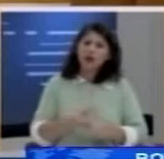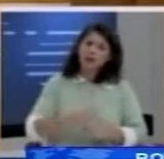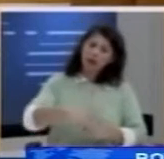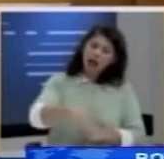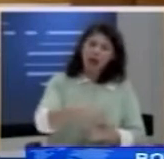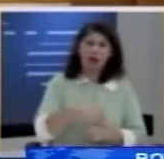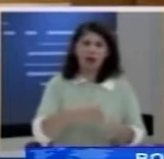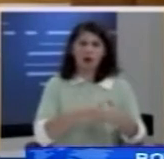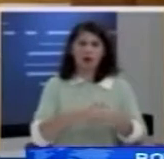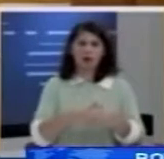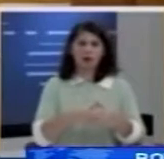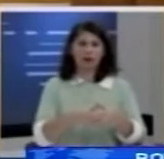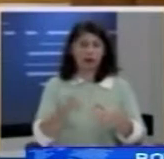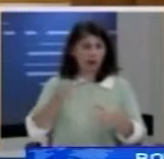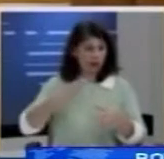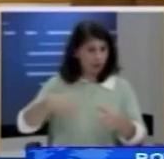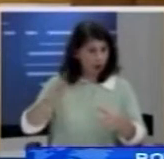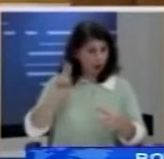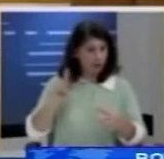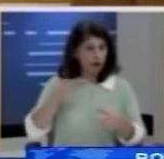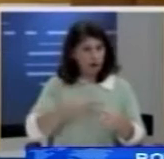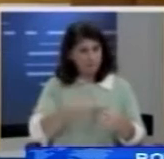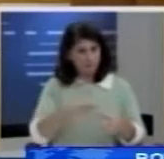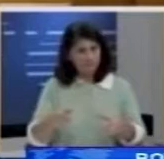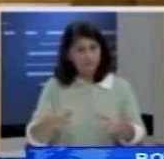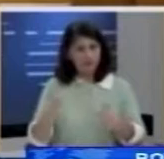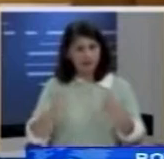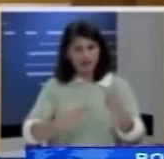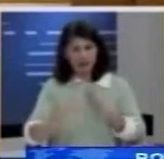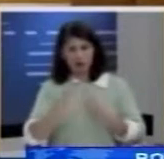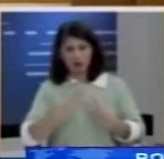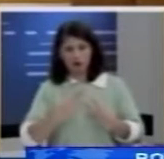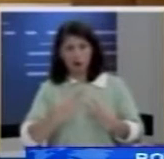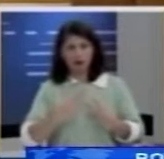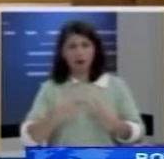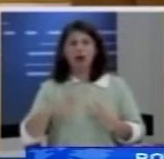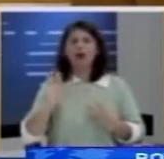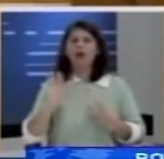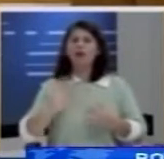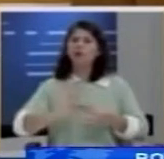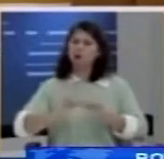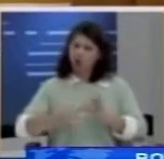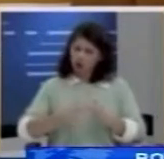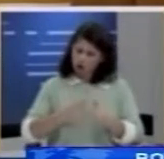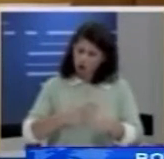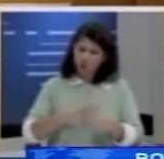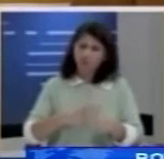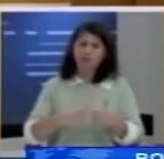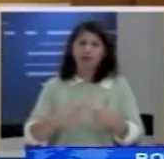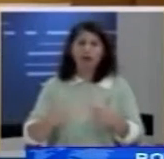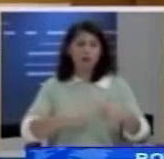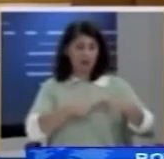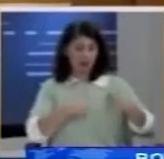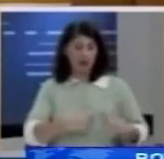άλλα. Τα περισσότερα από αυτά που μας κατηγορούν, ότι δεν έχουμε οργανώσεις, ότι